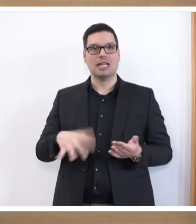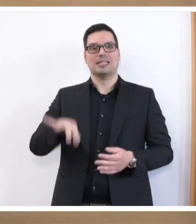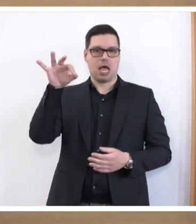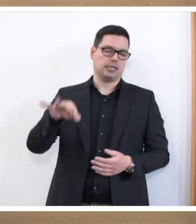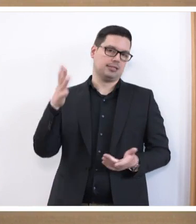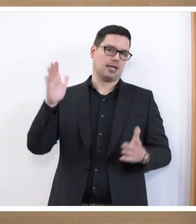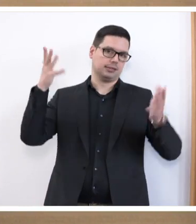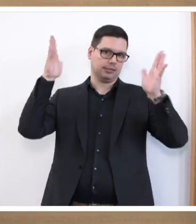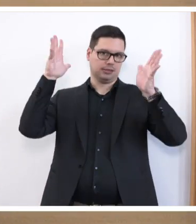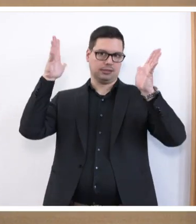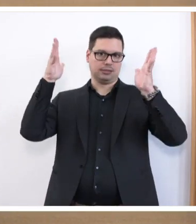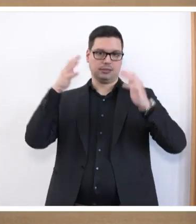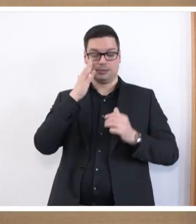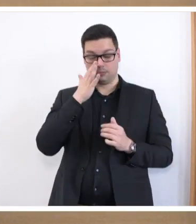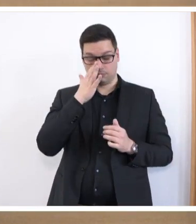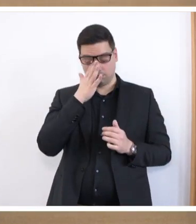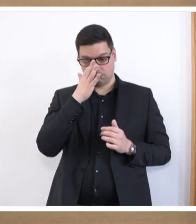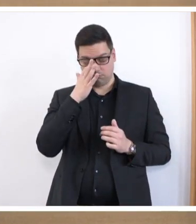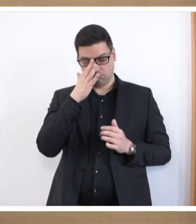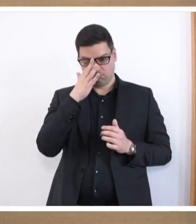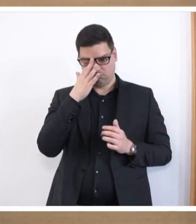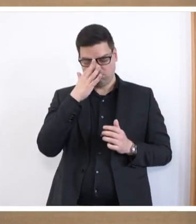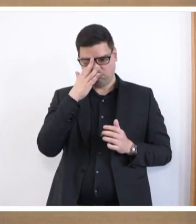liebe Kolleginnen und Kollegen.